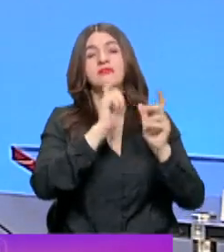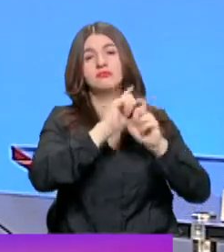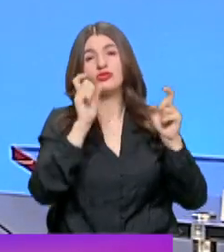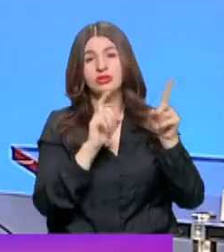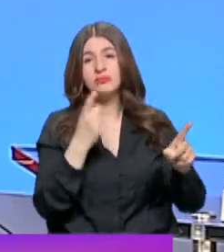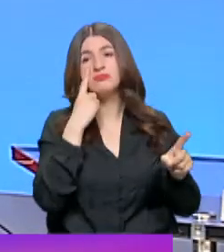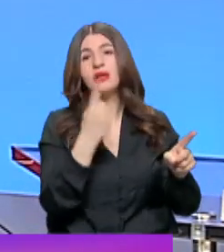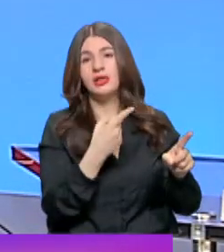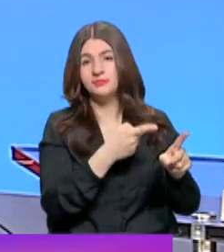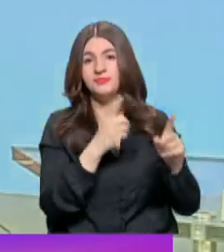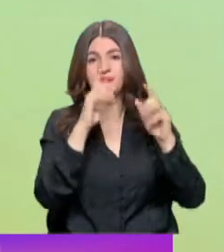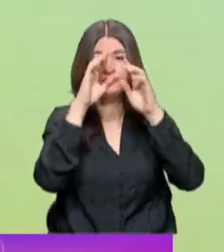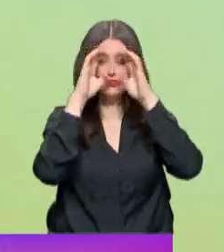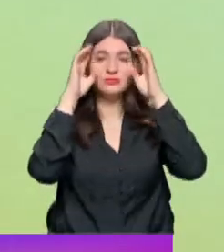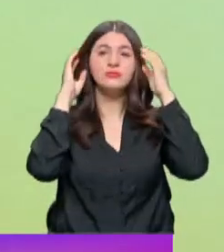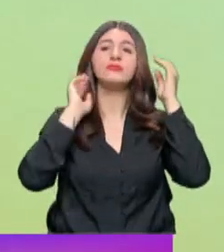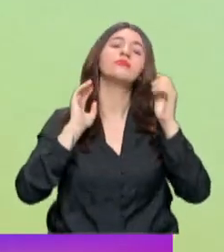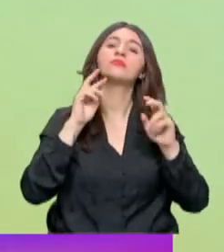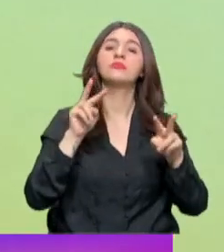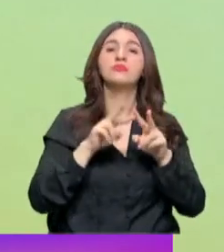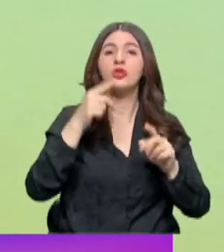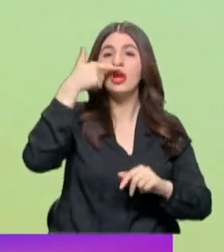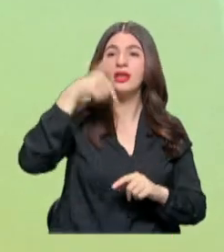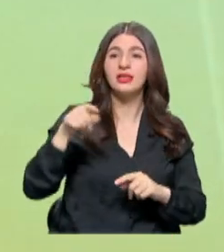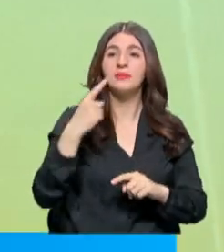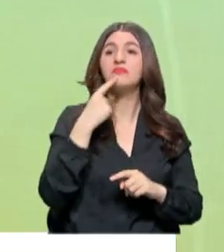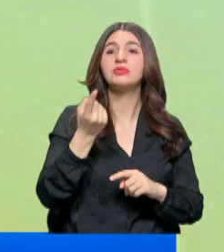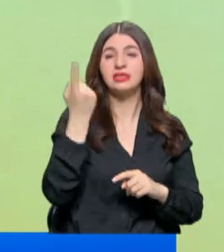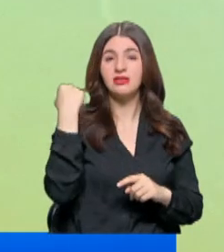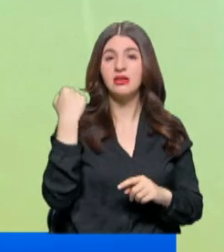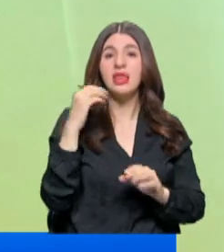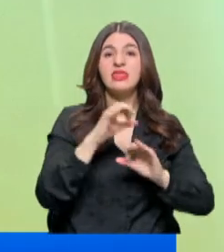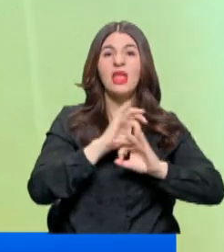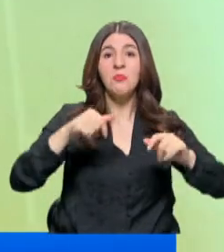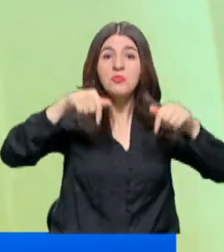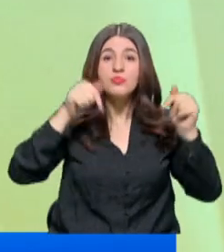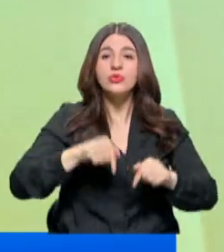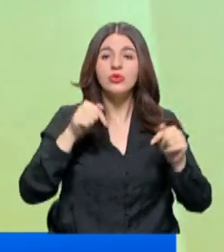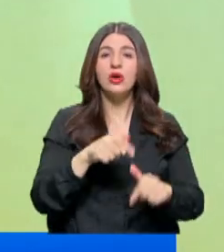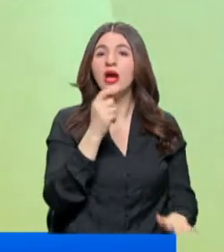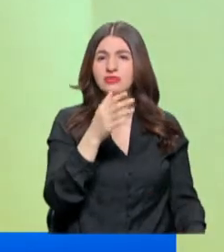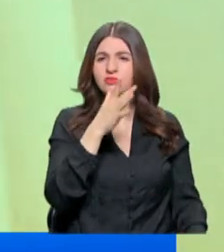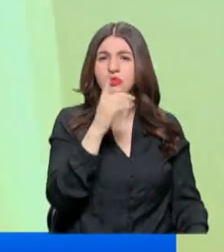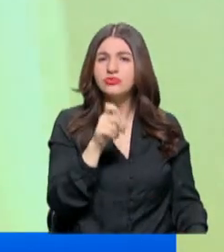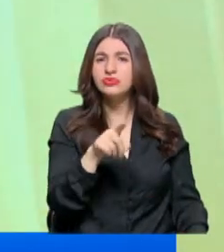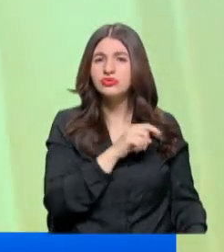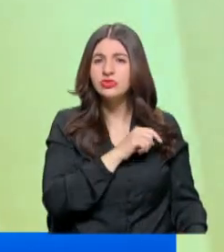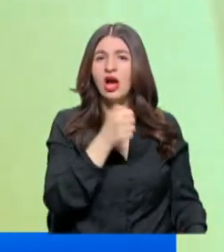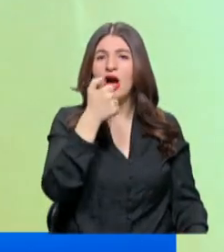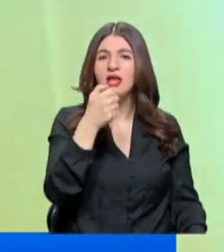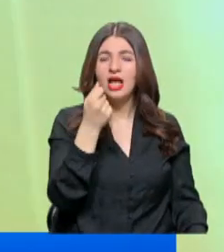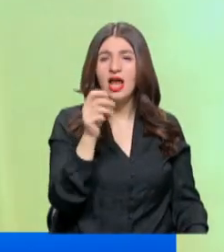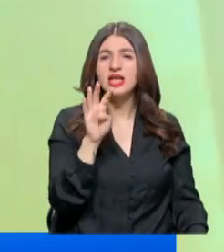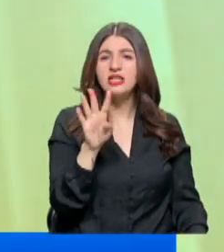manşeti bakalım motorin geçen yıl Tam Da Bugün ne kadar biliyor musunuz